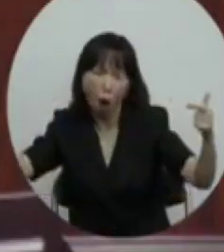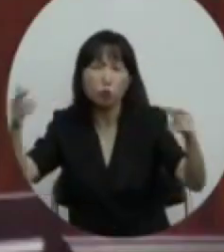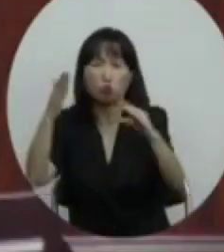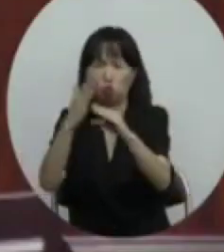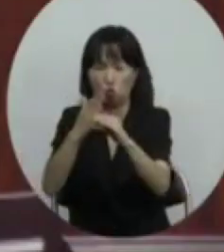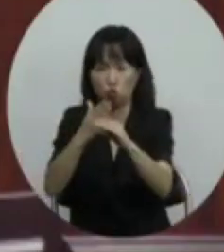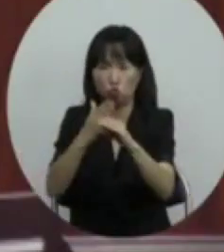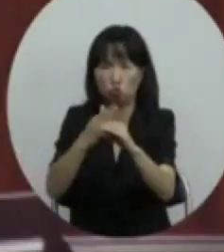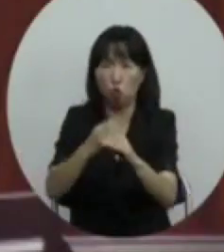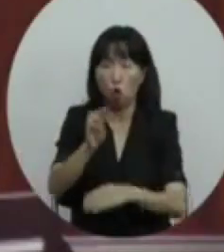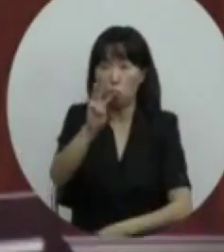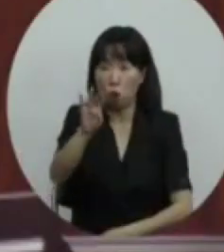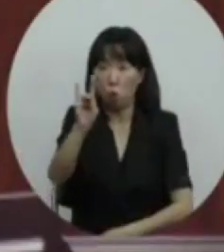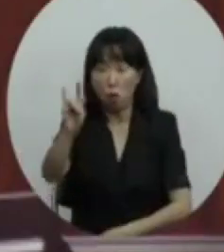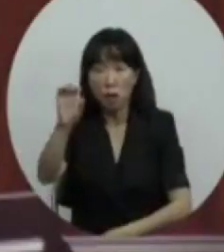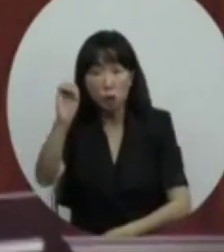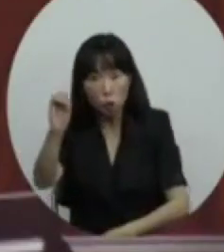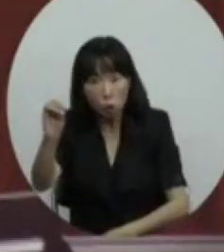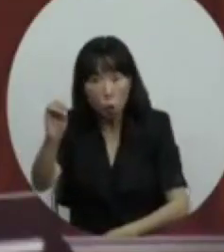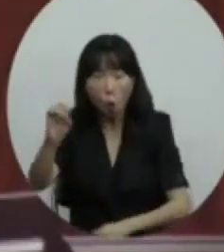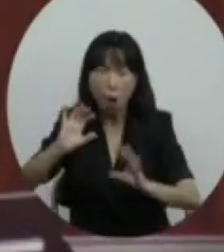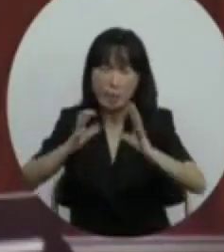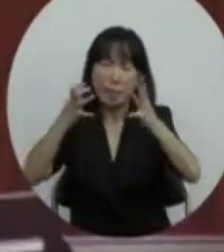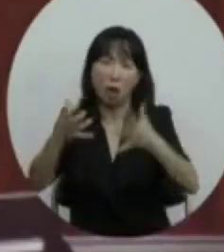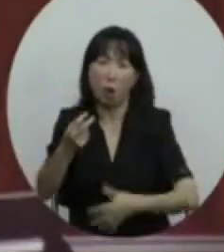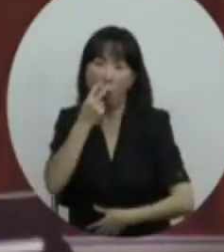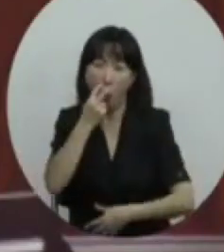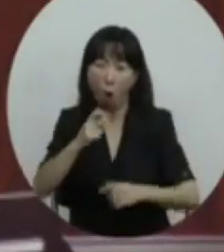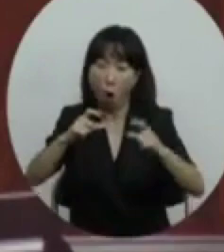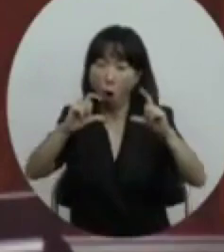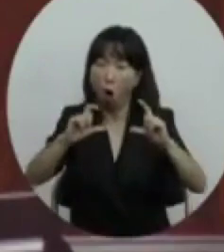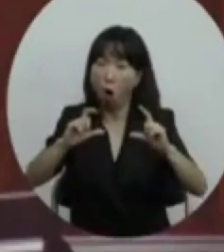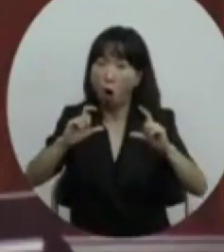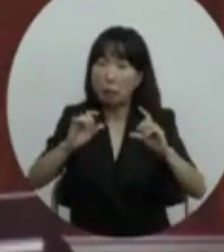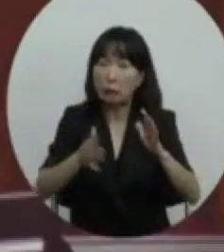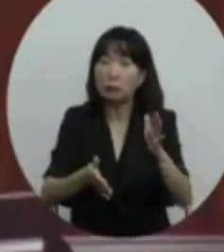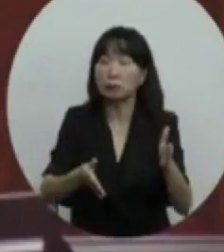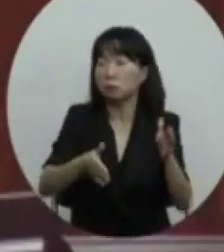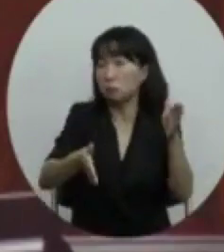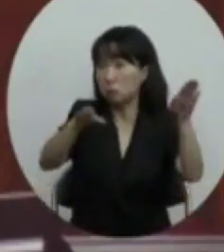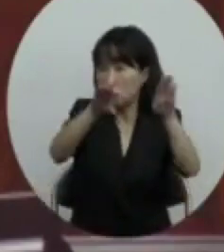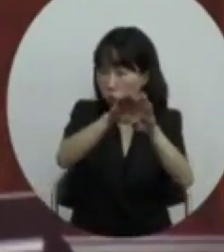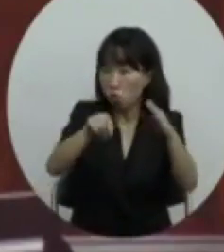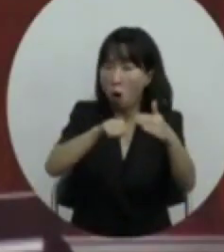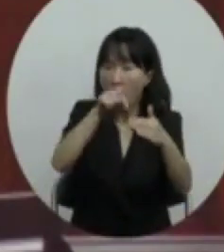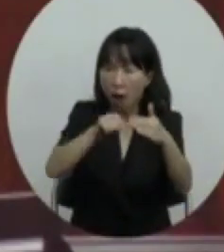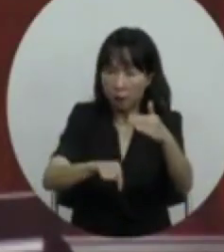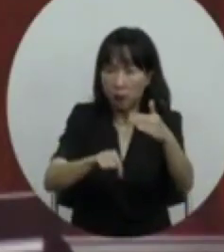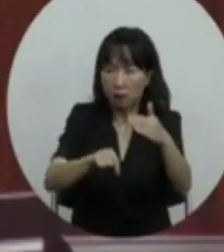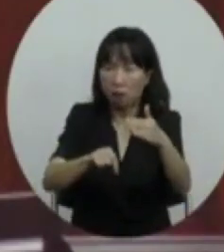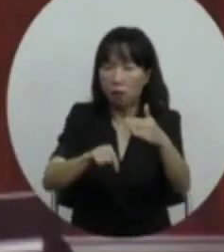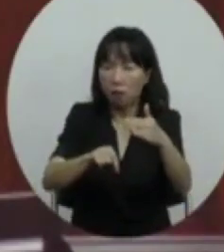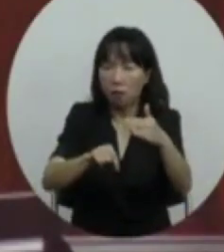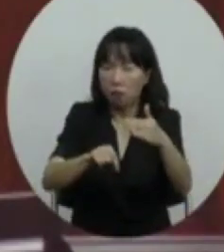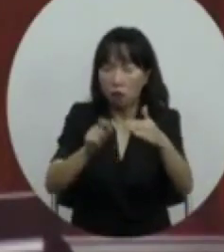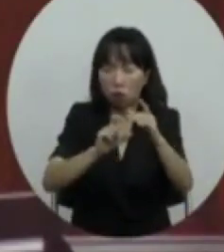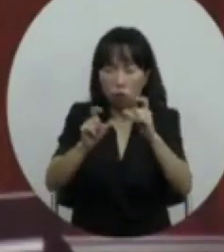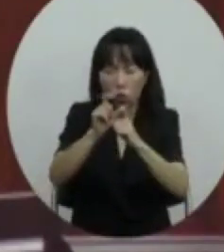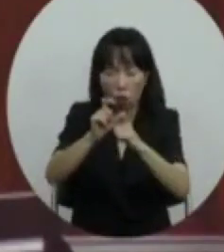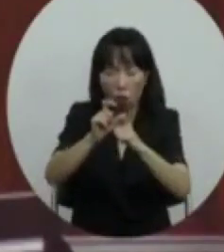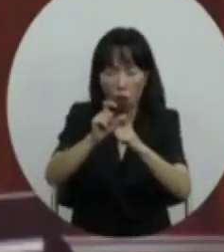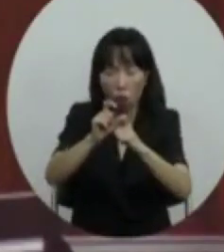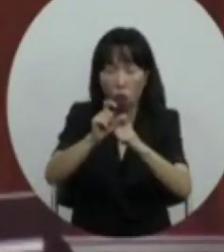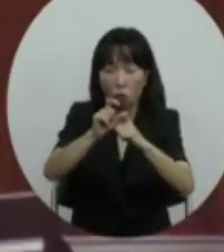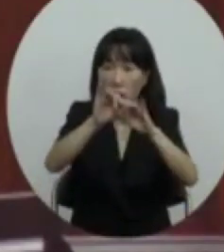세계보건기구로부터 어르신 친화도시 인증을 받고 그동안 각별한 노력을 기울여 노인 일자리 및 사회활동